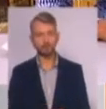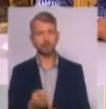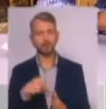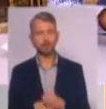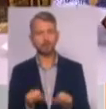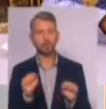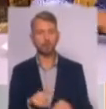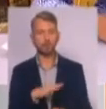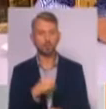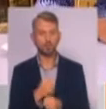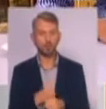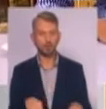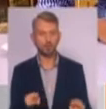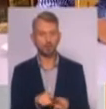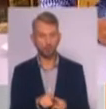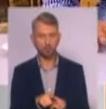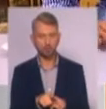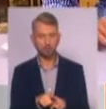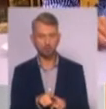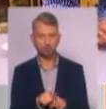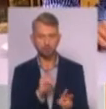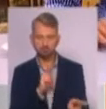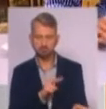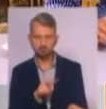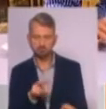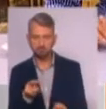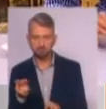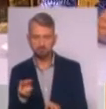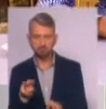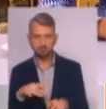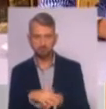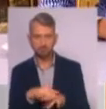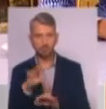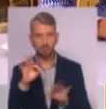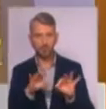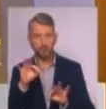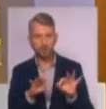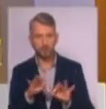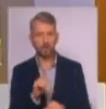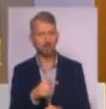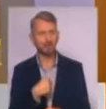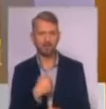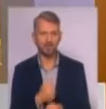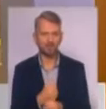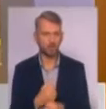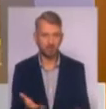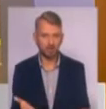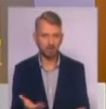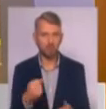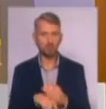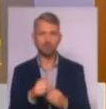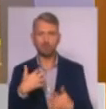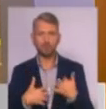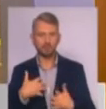можна було зробити таку прогресію в процентах, в відсотках, але я не зробила, і тому що